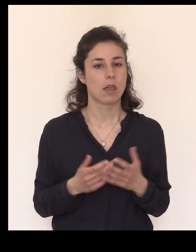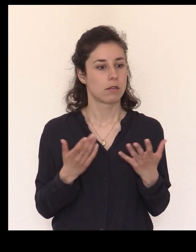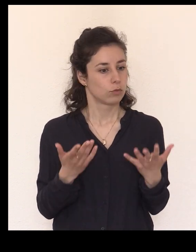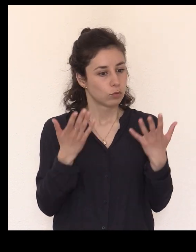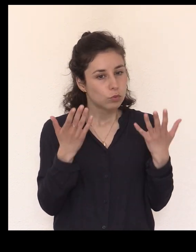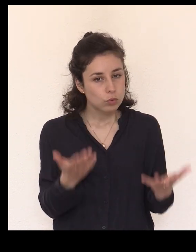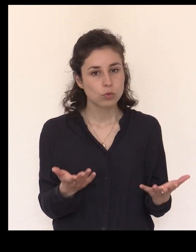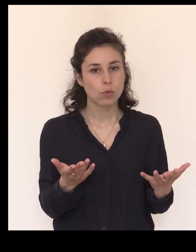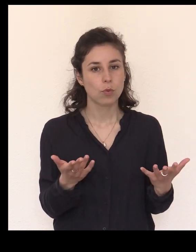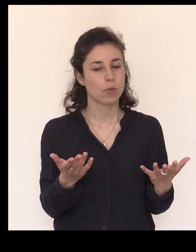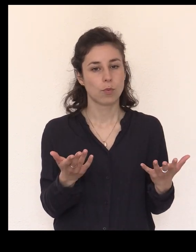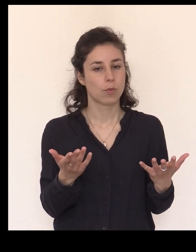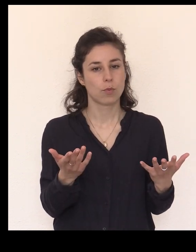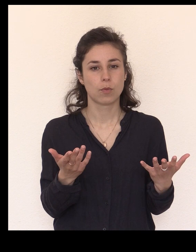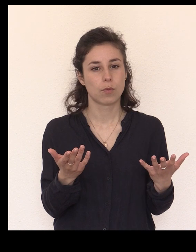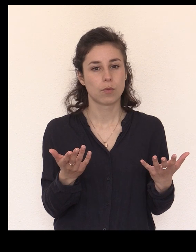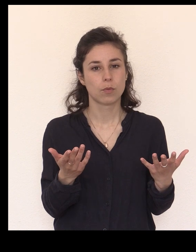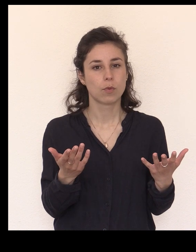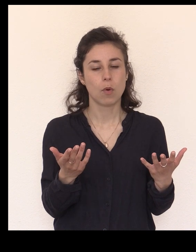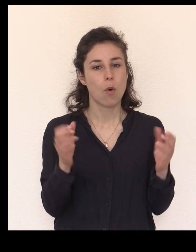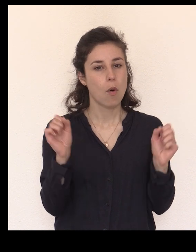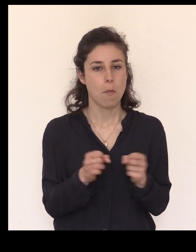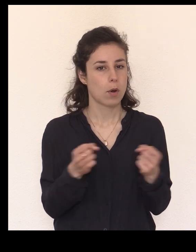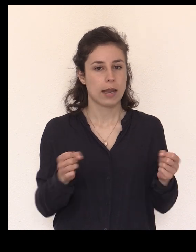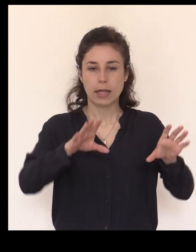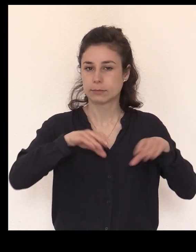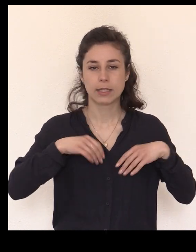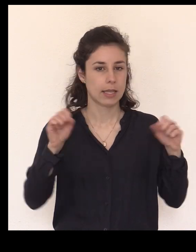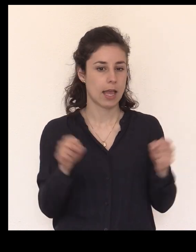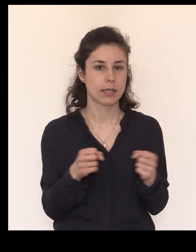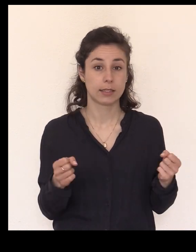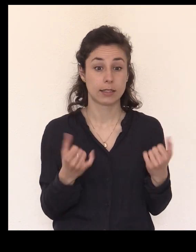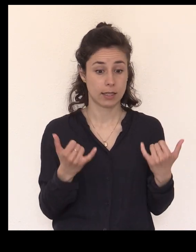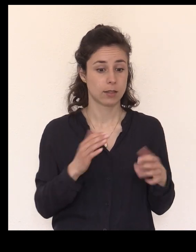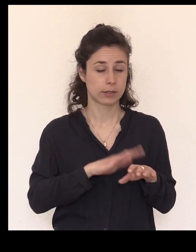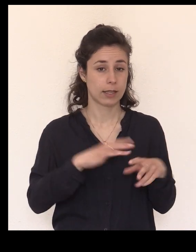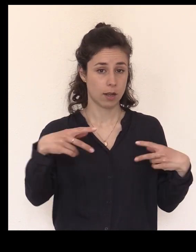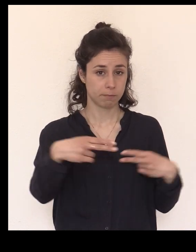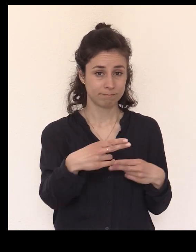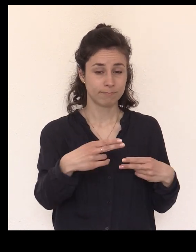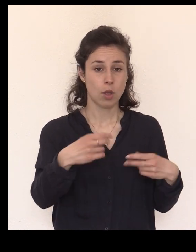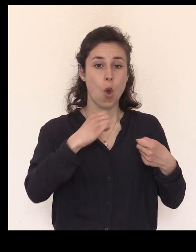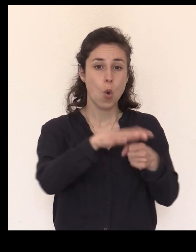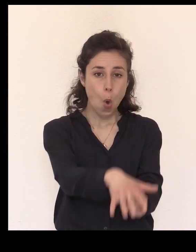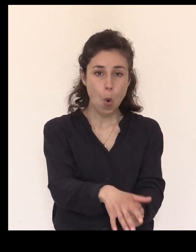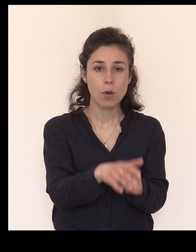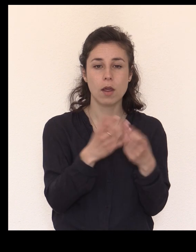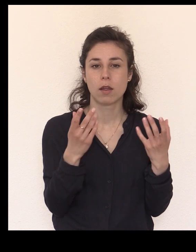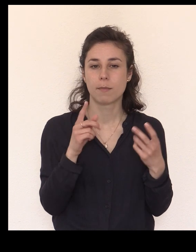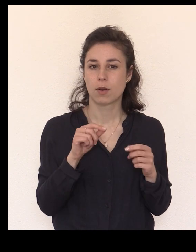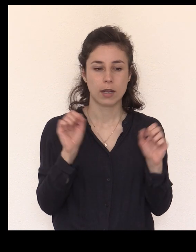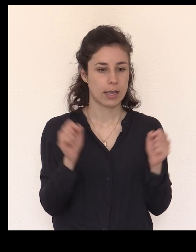es ist auf keine Art und Weise in irgendeiner Form tolerabel. Gerade in Zeiten von Corona, wo man nicht schnell